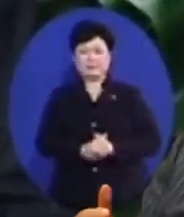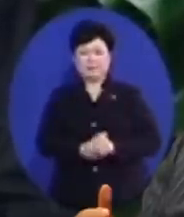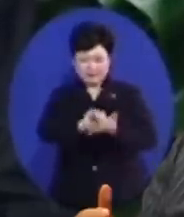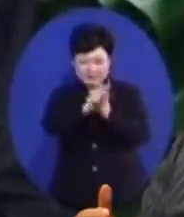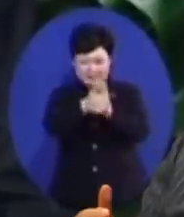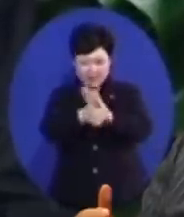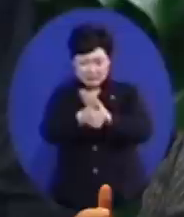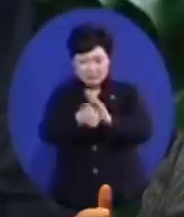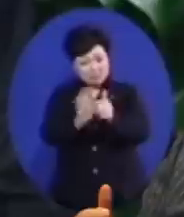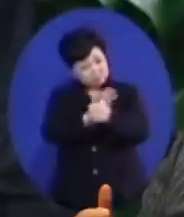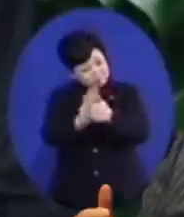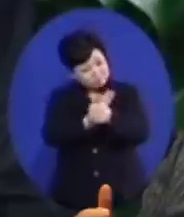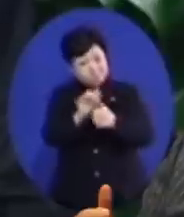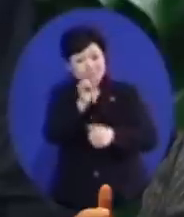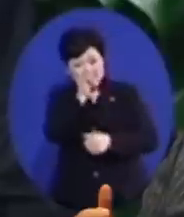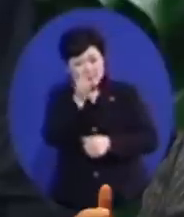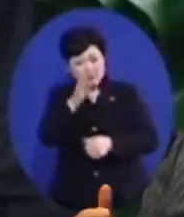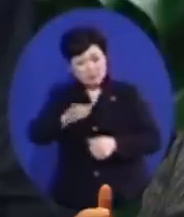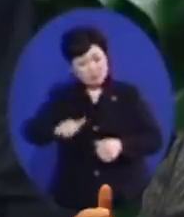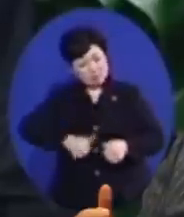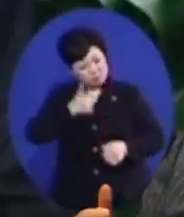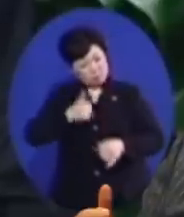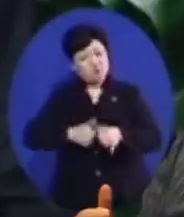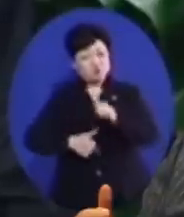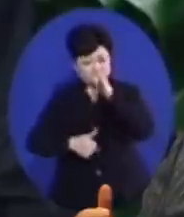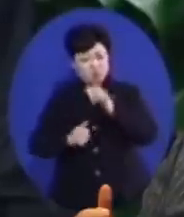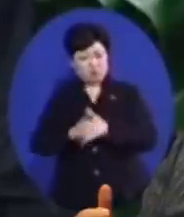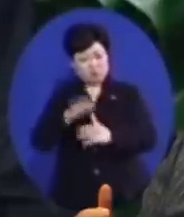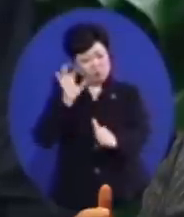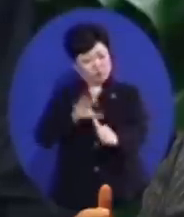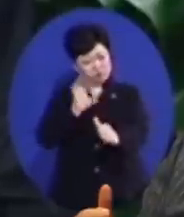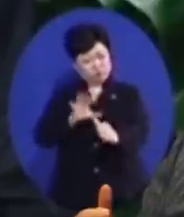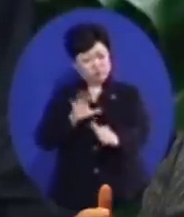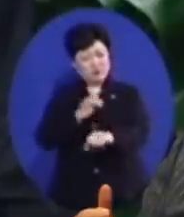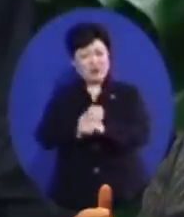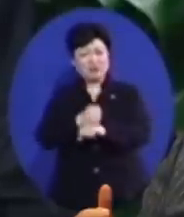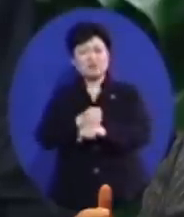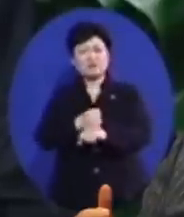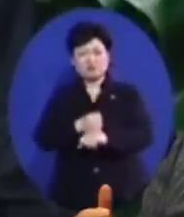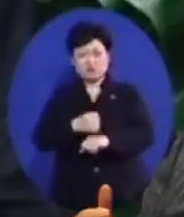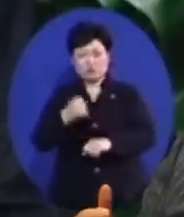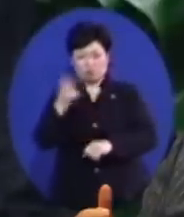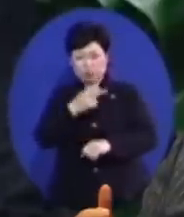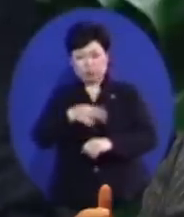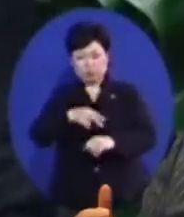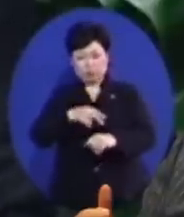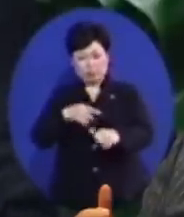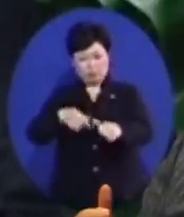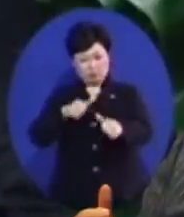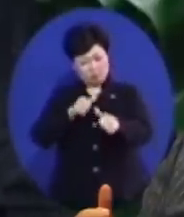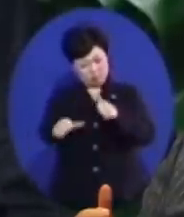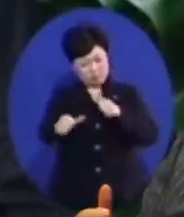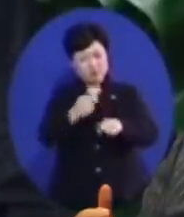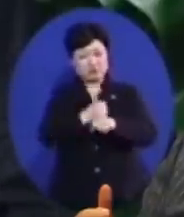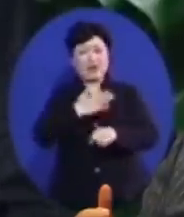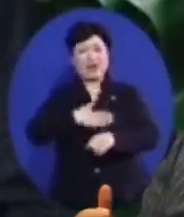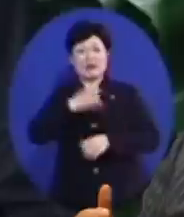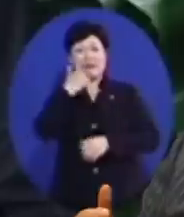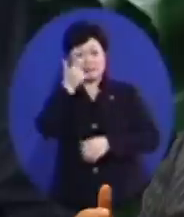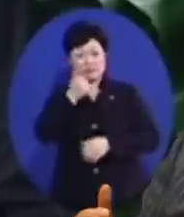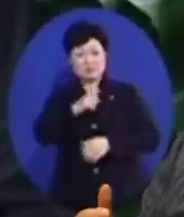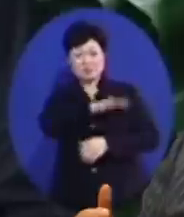자녀들에게 잘하지만은 노할 줄도 알고 꾸중할 줄도 아는 징계할 줄도 알아야 되는 것입니다. 우리 하나님 아버지는